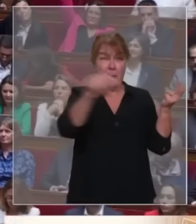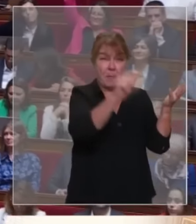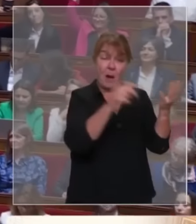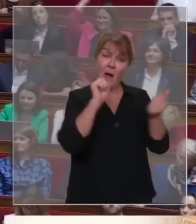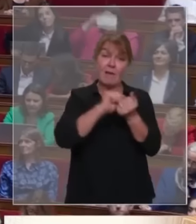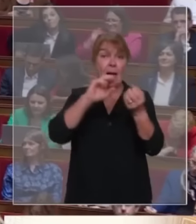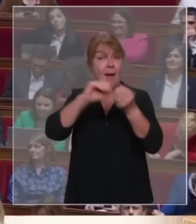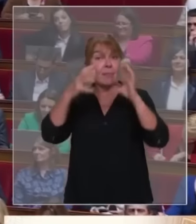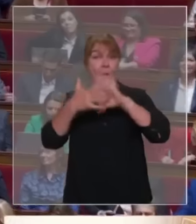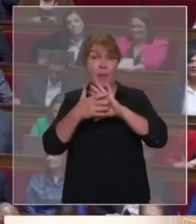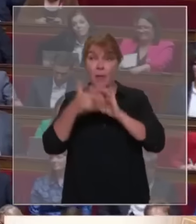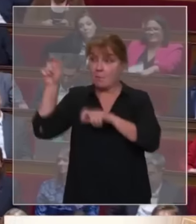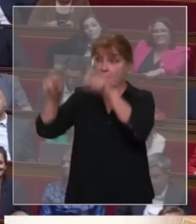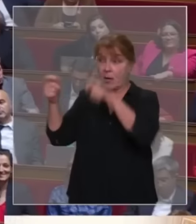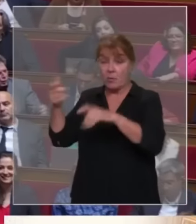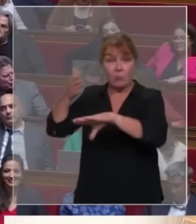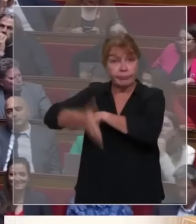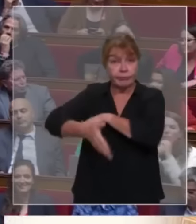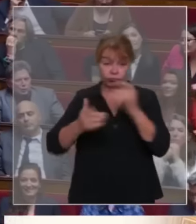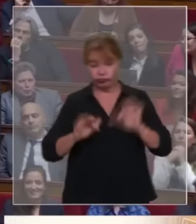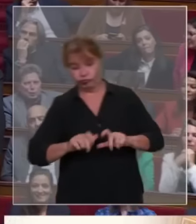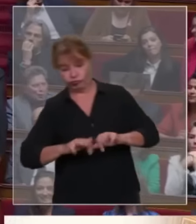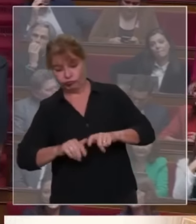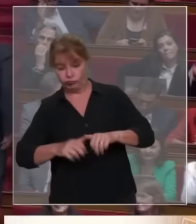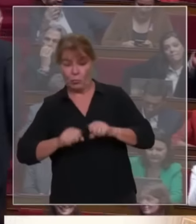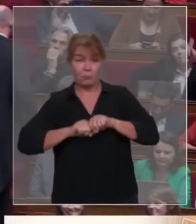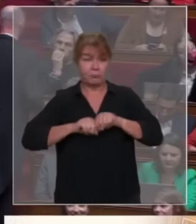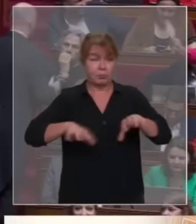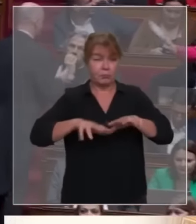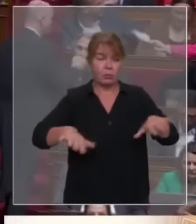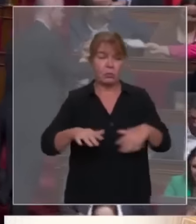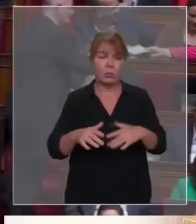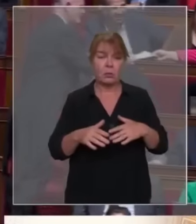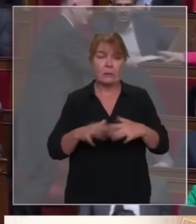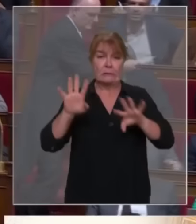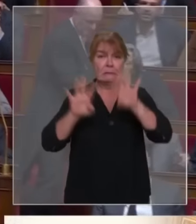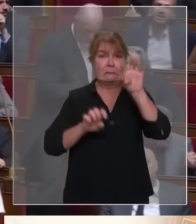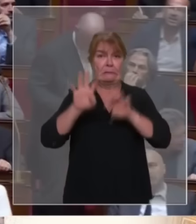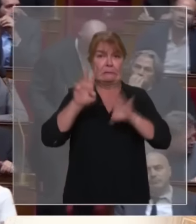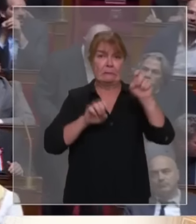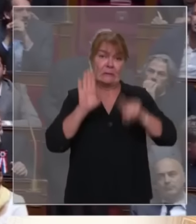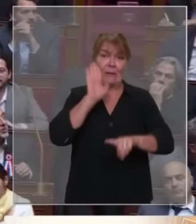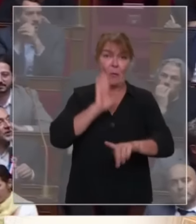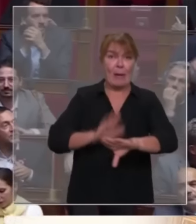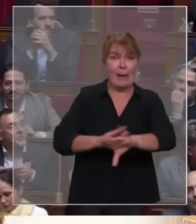utilisé, et chaque niveau de collectivité, la commune,